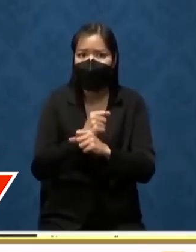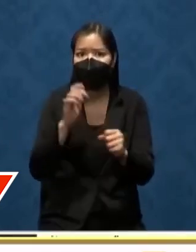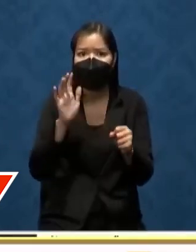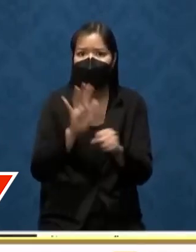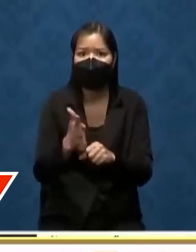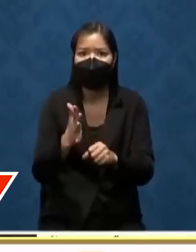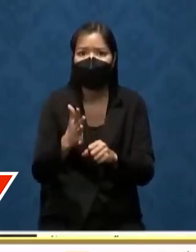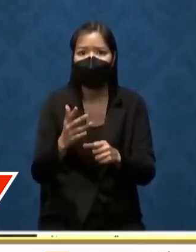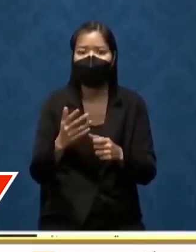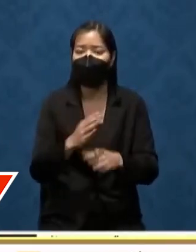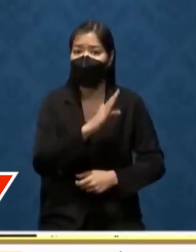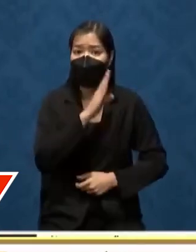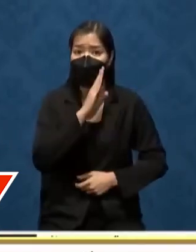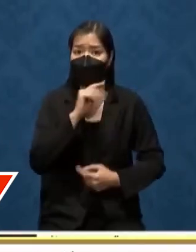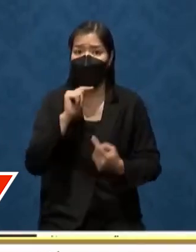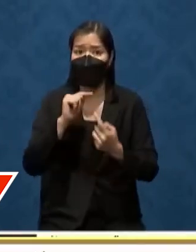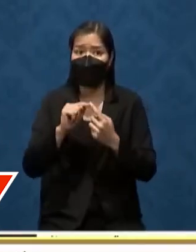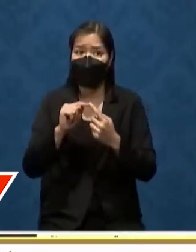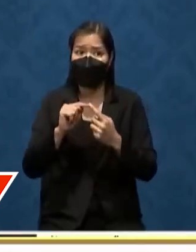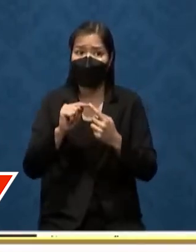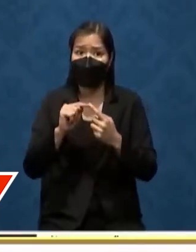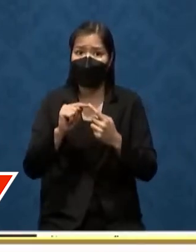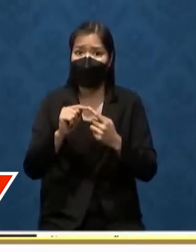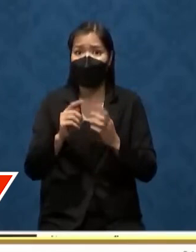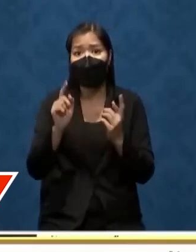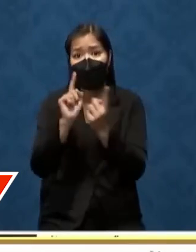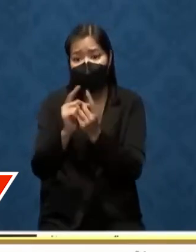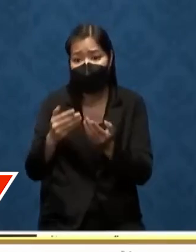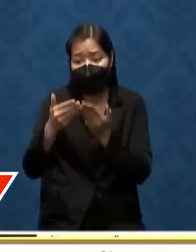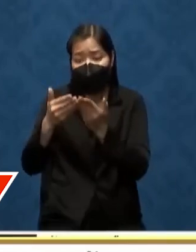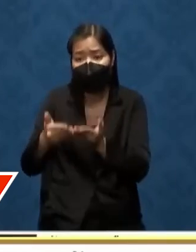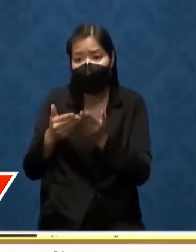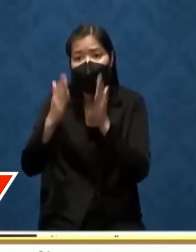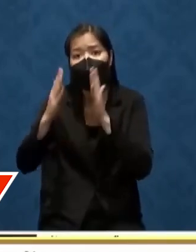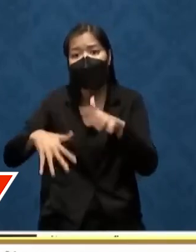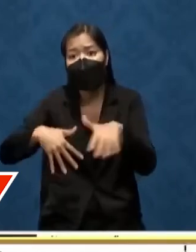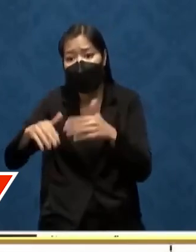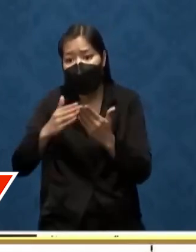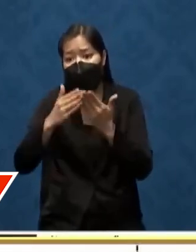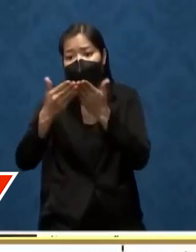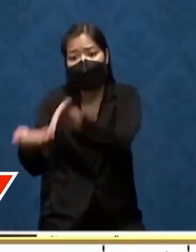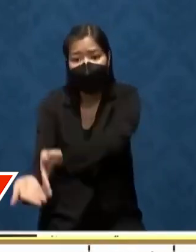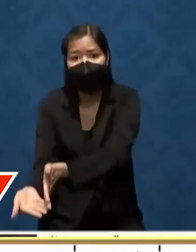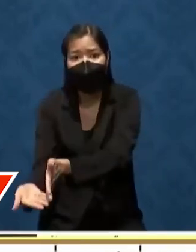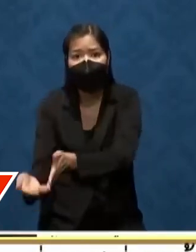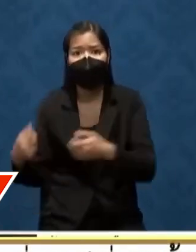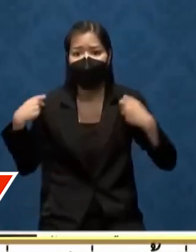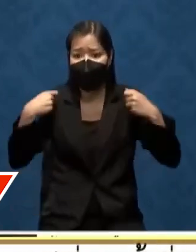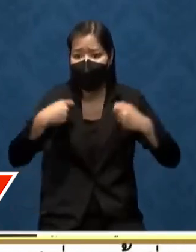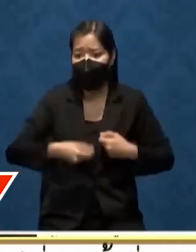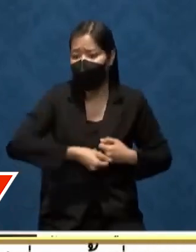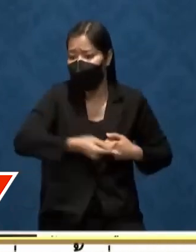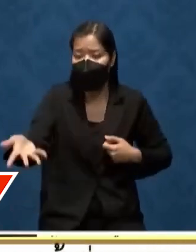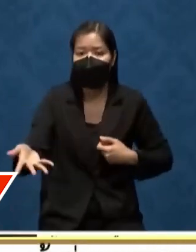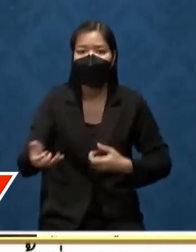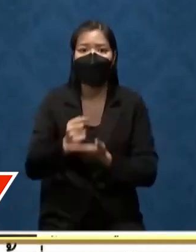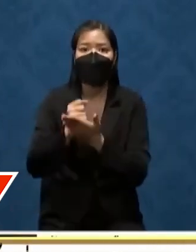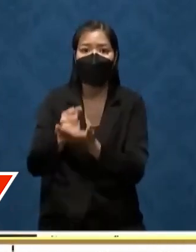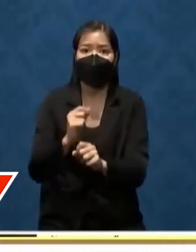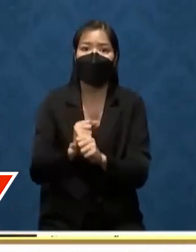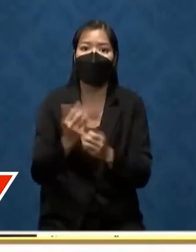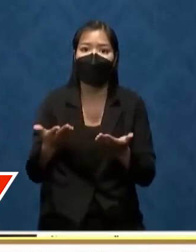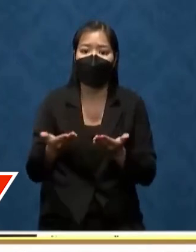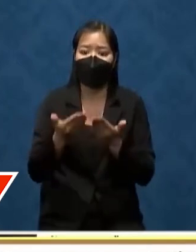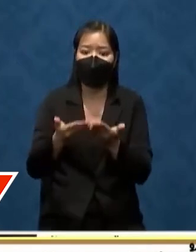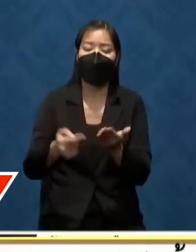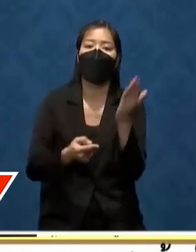เหตุไม่คาดคิดท่านเจอเหลือชาวบ้านเหลอเอกชนอับปางท่จะเอชูชีพทไหนช่วยเขาครัท่จะเอา